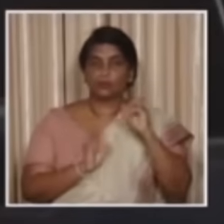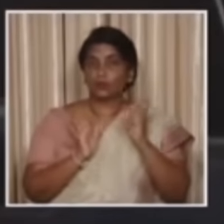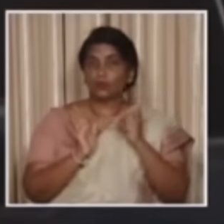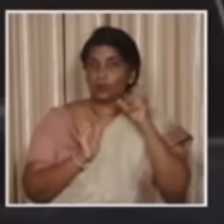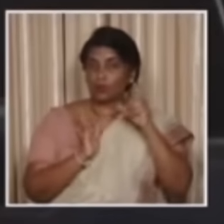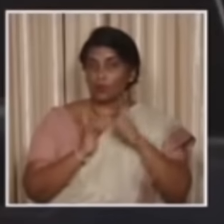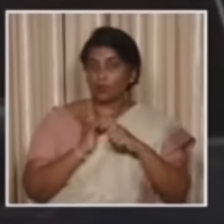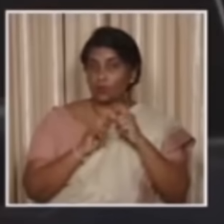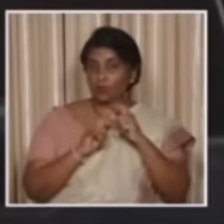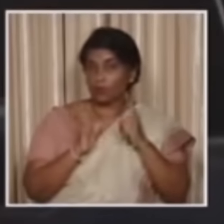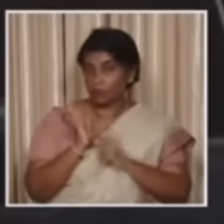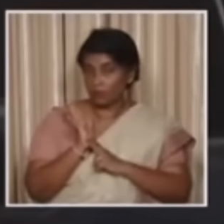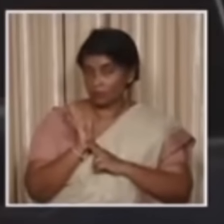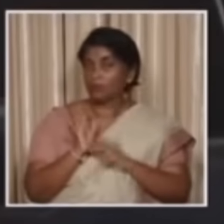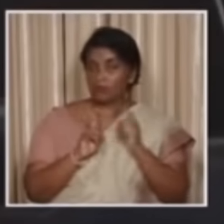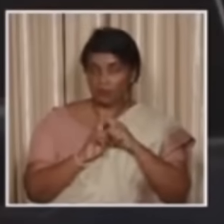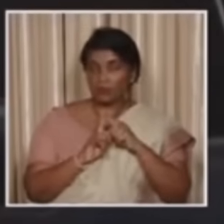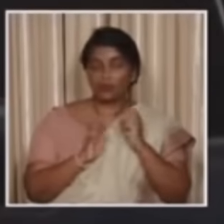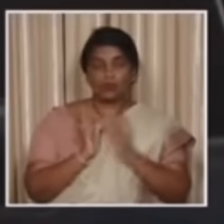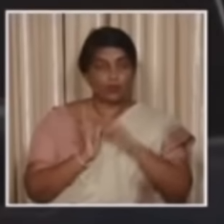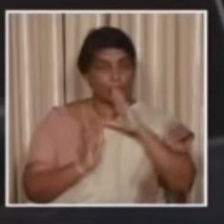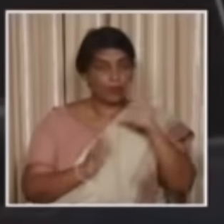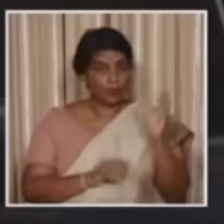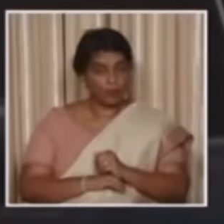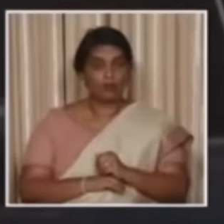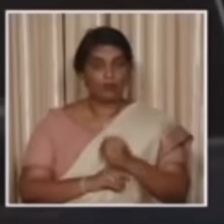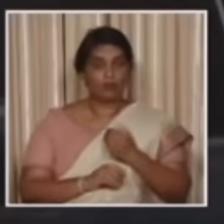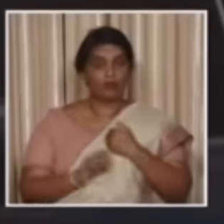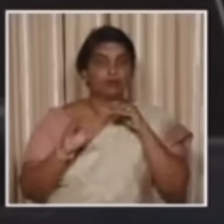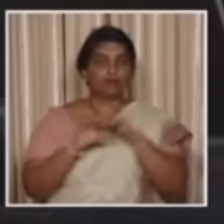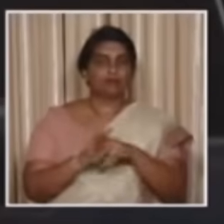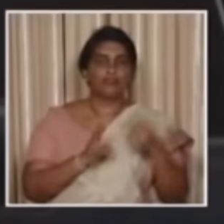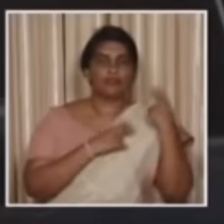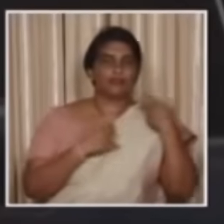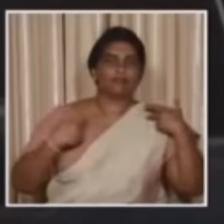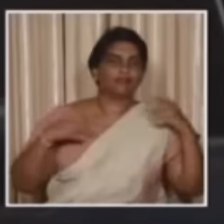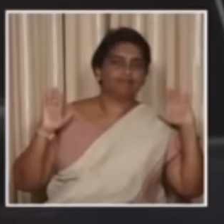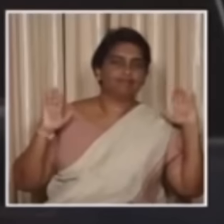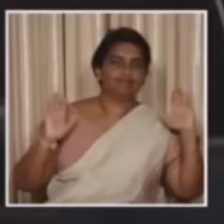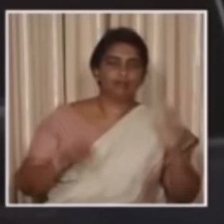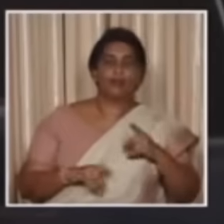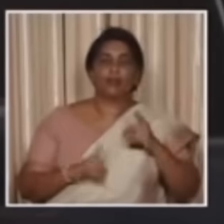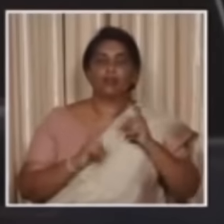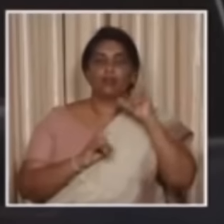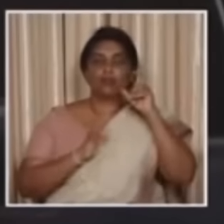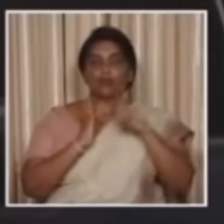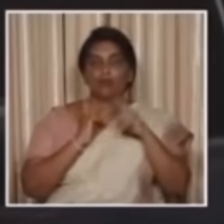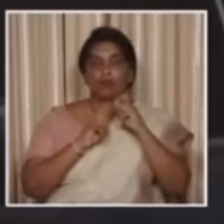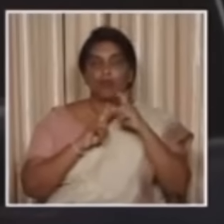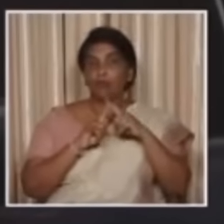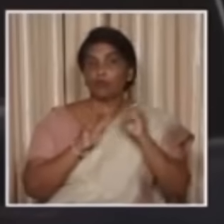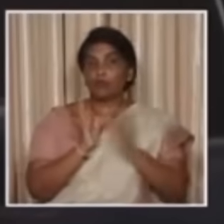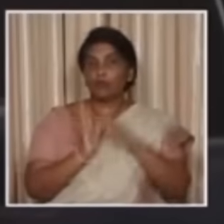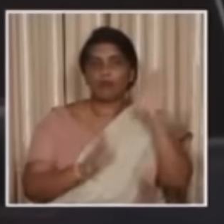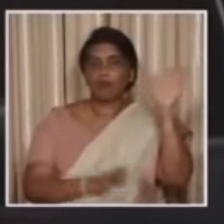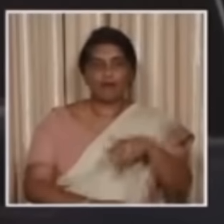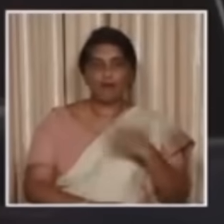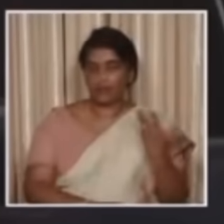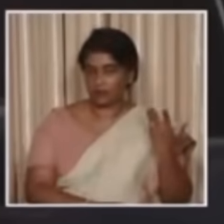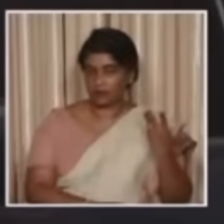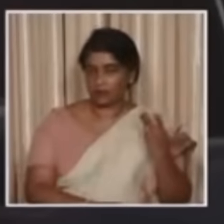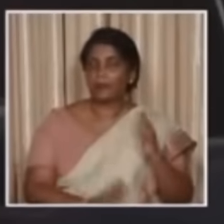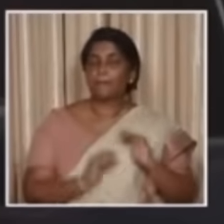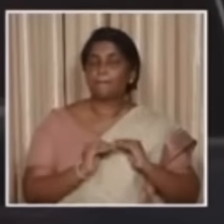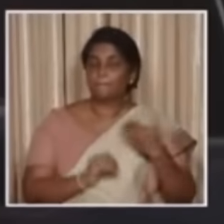कमिटूट कैंदवादी मे आई क्यू कोप कमिटूट एन अभी बेंदी लैकल निशा कोप कमिटूट संबंध उन्हें नह इट